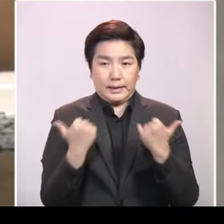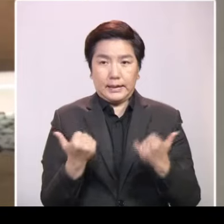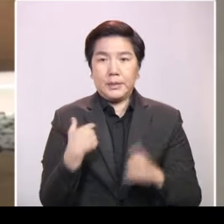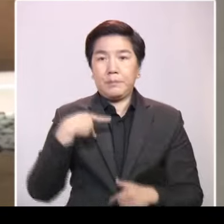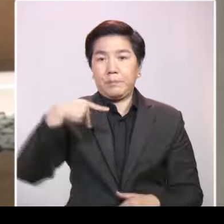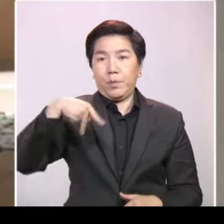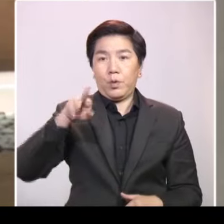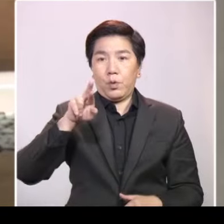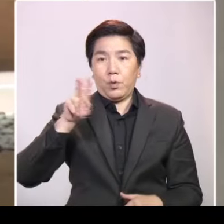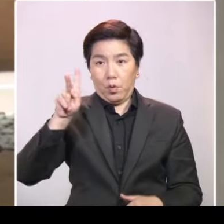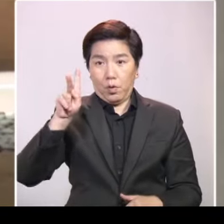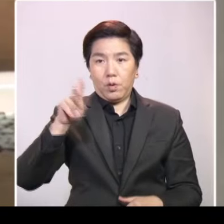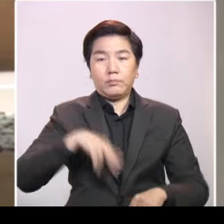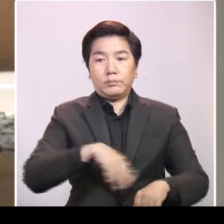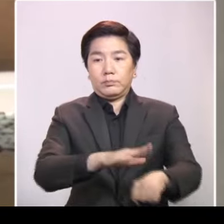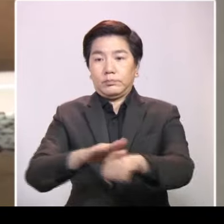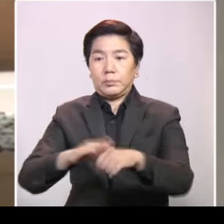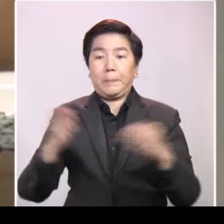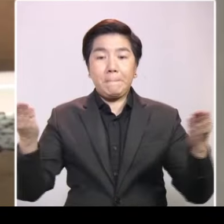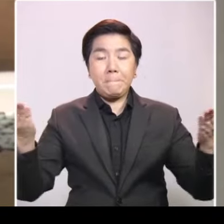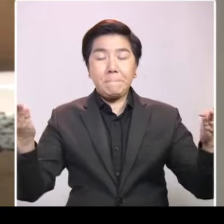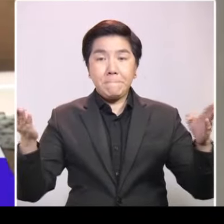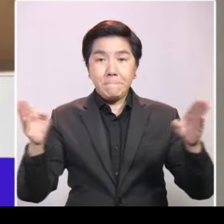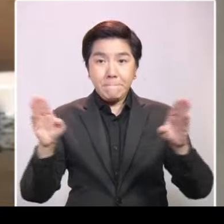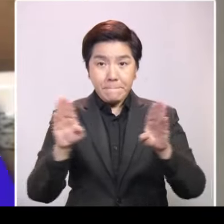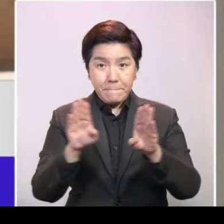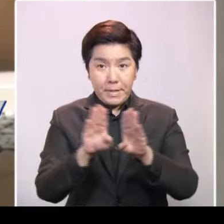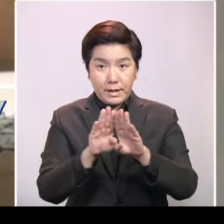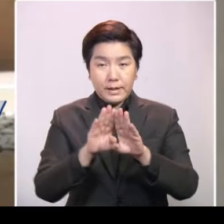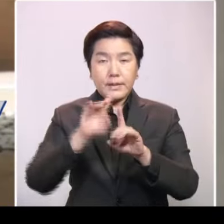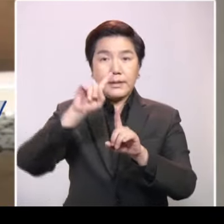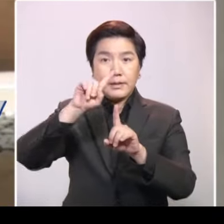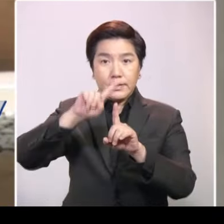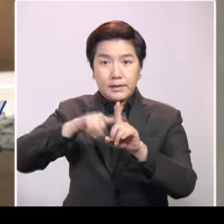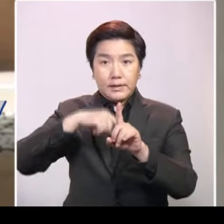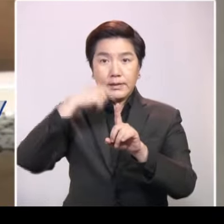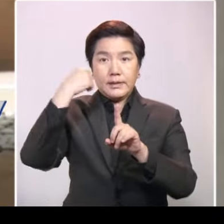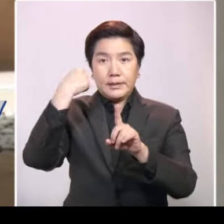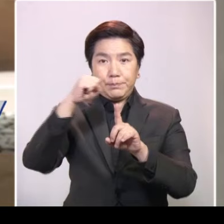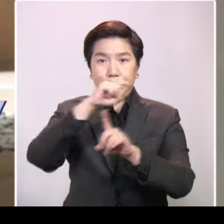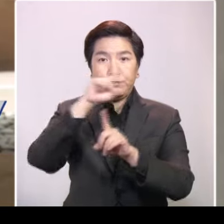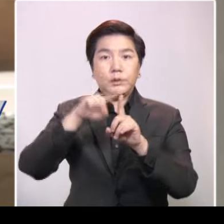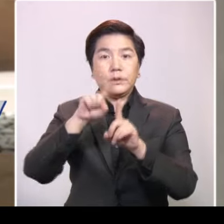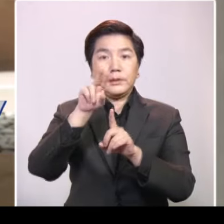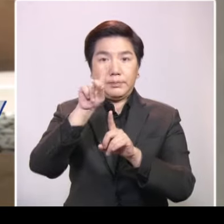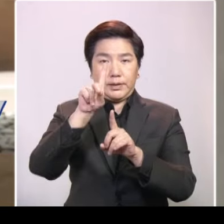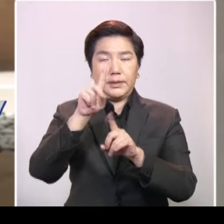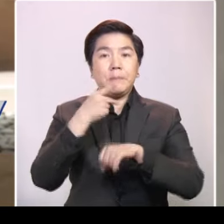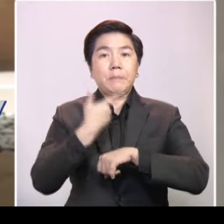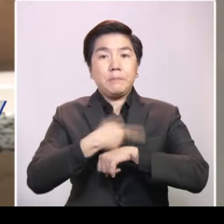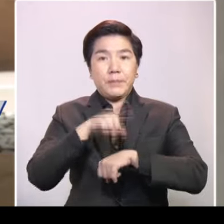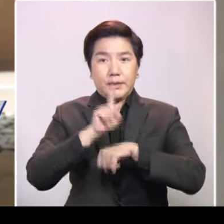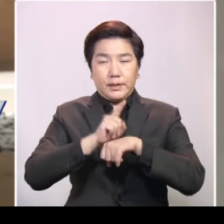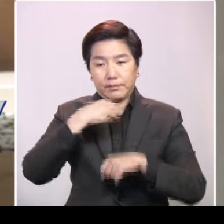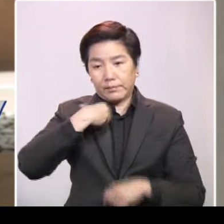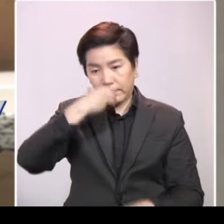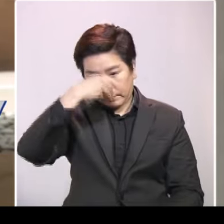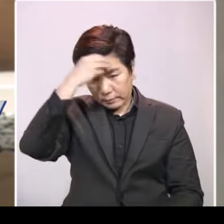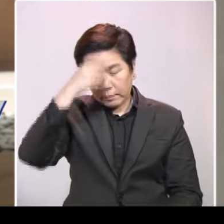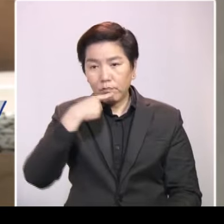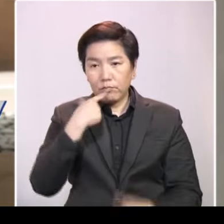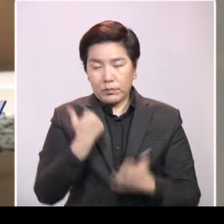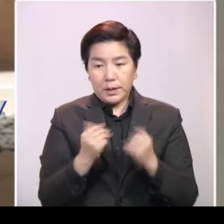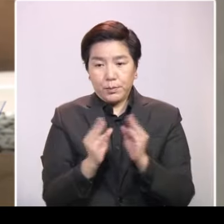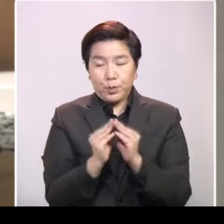ราชกฤษฎีกาปิดสมัยประชุมสามัญประจำปีครั้งที่ 1ในวันที่ 31ตุลาคมนี้นะคะแต่ประธานรัฐสภาบอกค่ะว่าในช่วงปิด